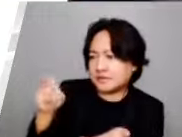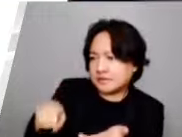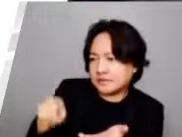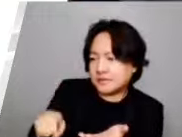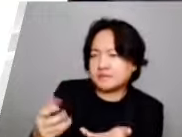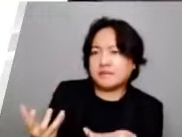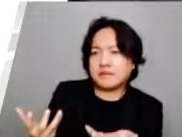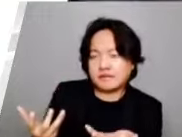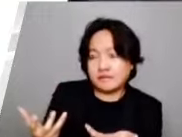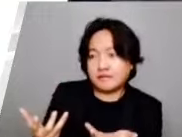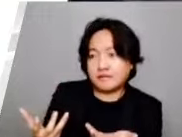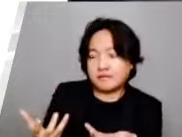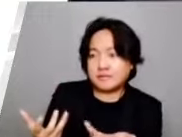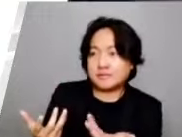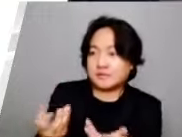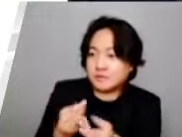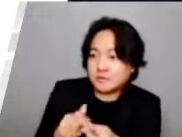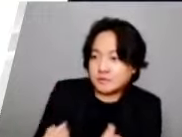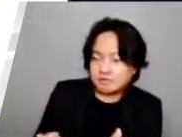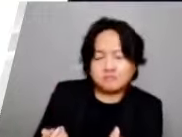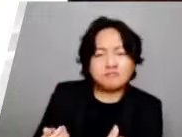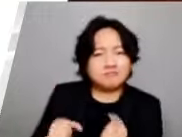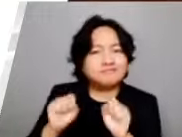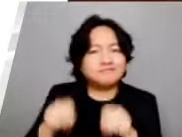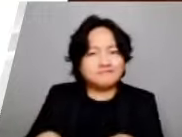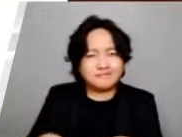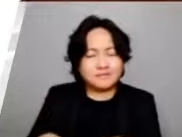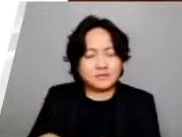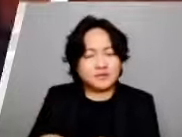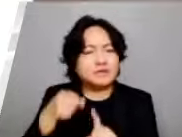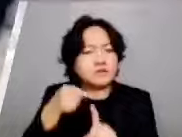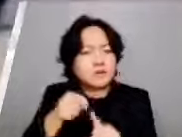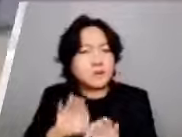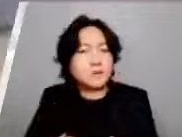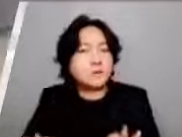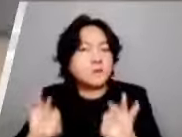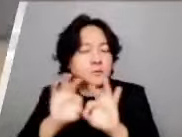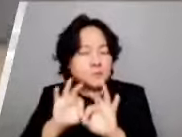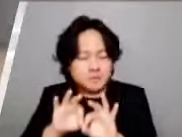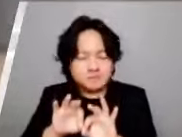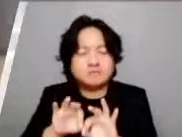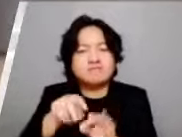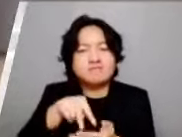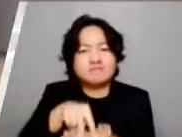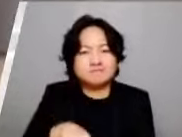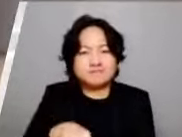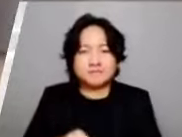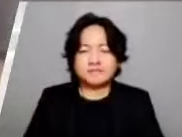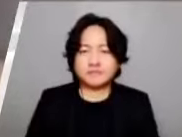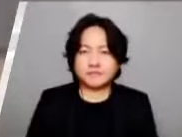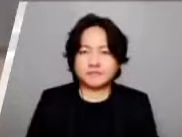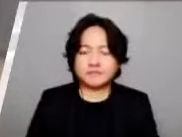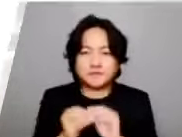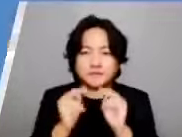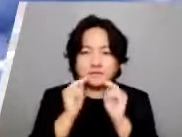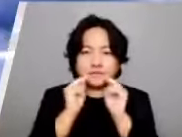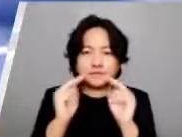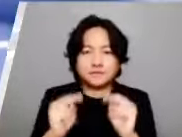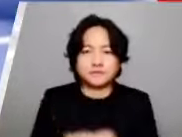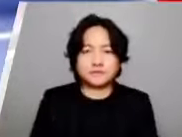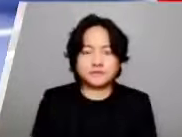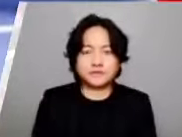reconciliation, kailangan nakatungtong yan sa hustisya at sa prinsipyo. Jonathan Andal, nagbabalita para sa GMA Integrated News.